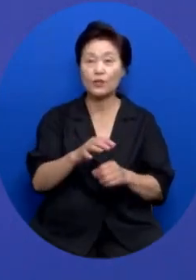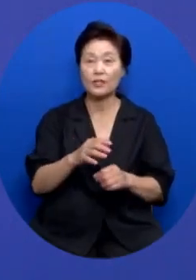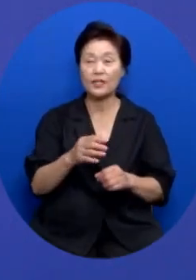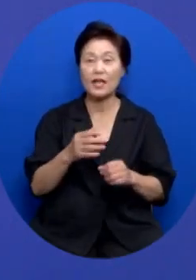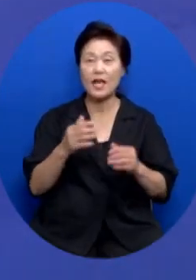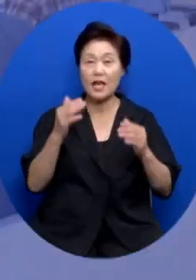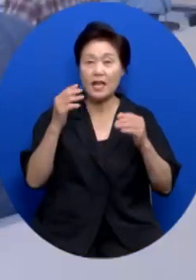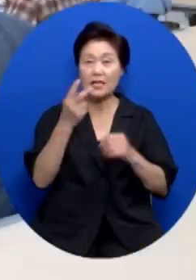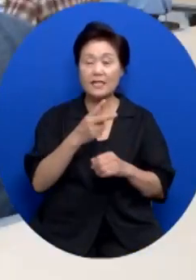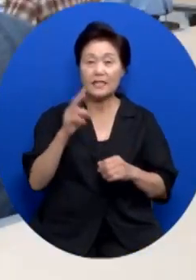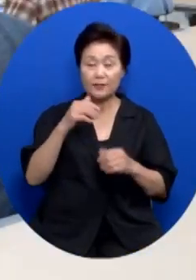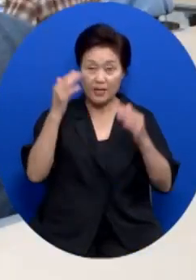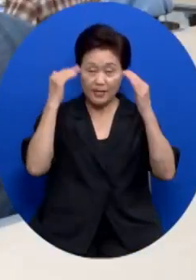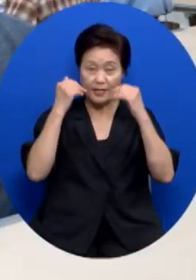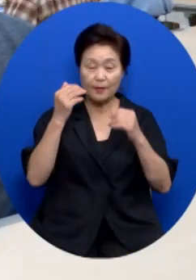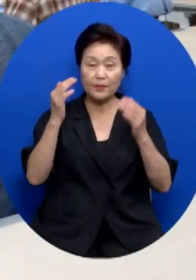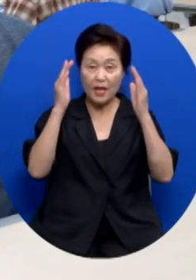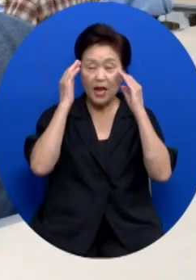열었습니다.